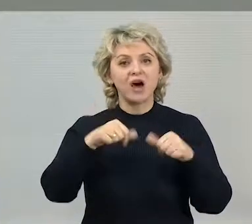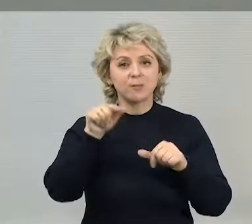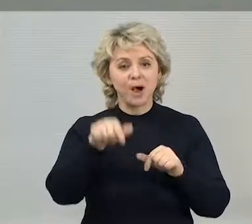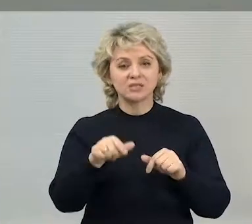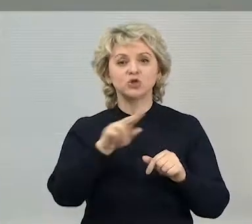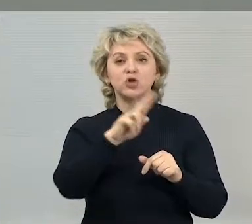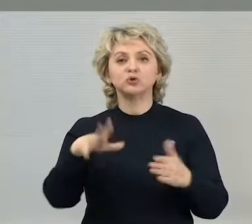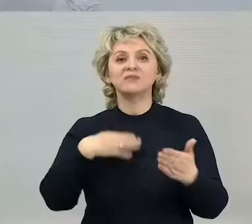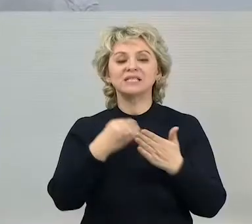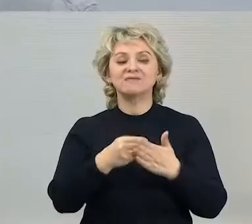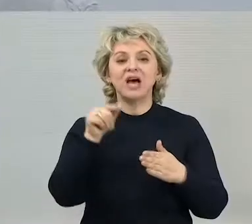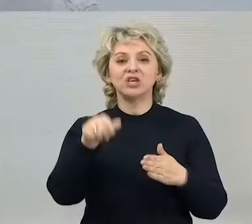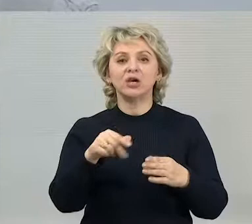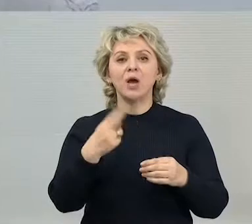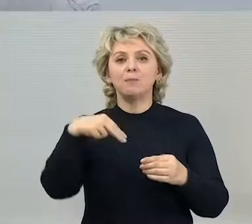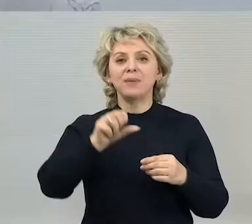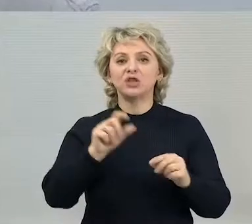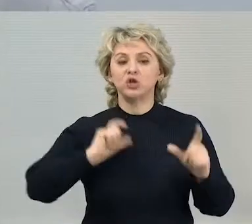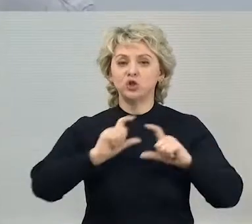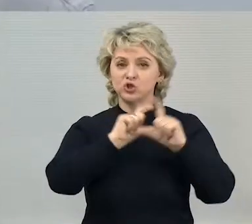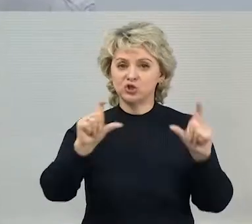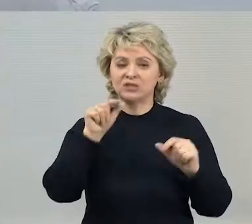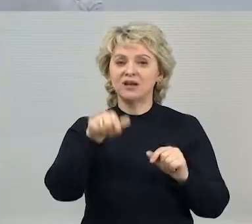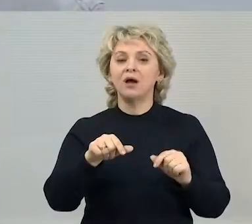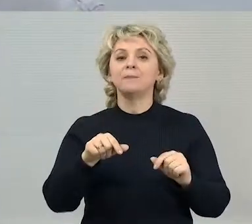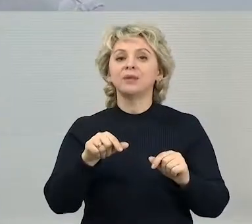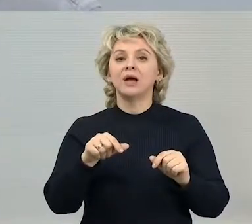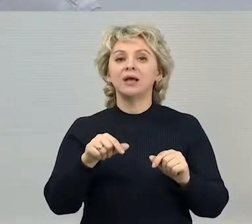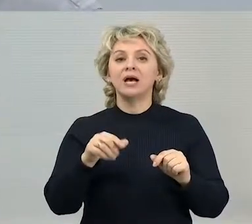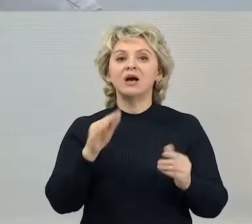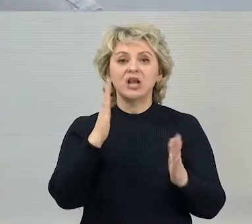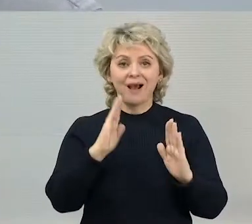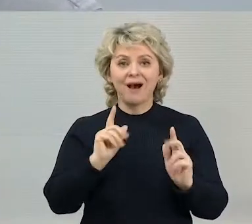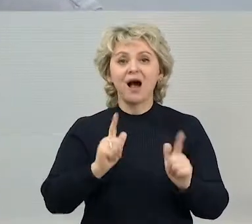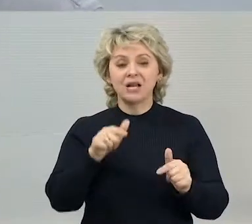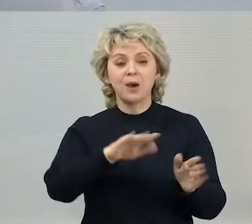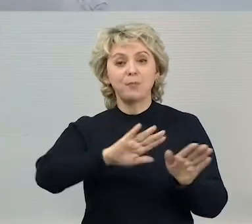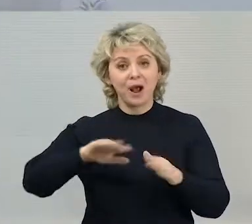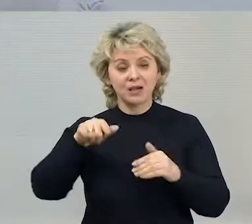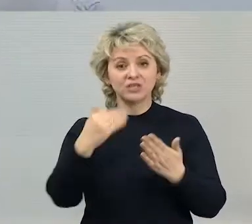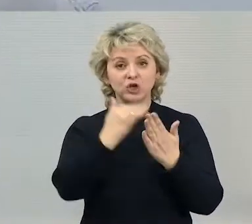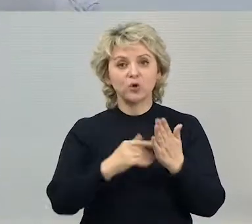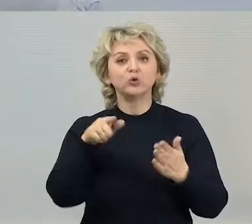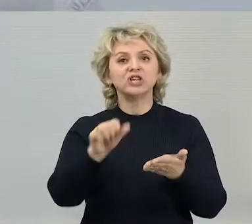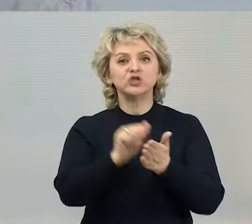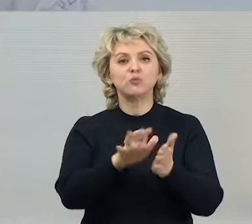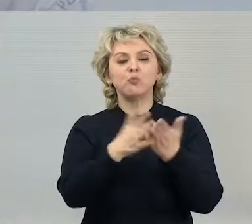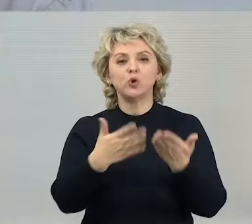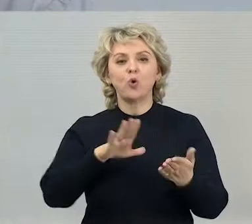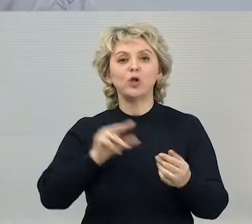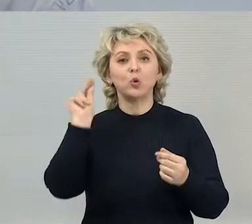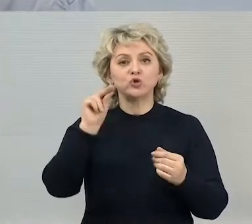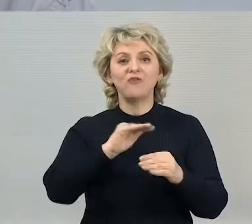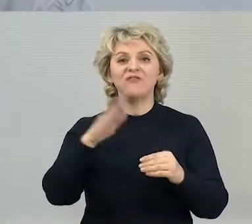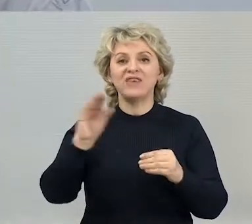Те, кто в своих пединститутах, теперь это педуниверситеты, реально проходили предмет, и у них диплом даже был